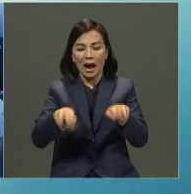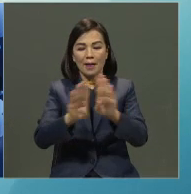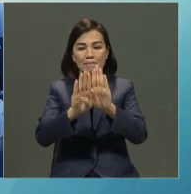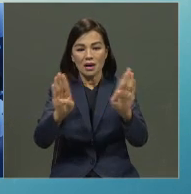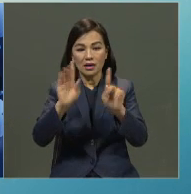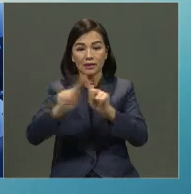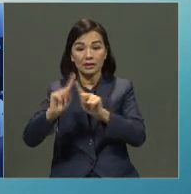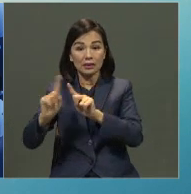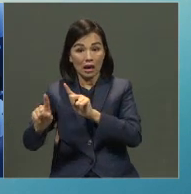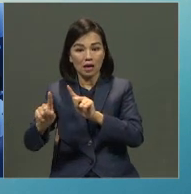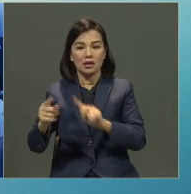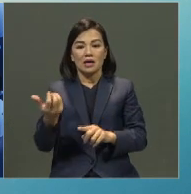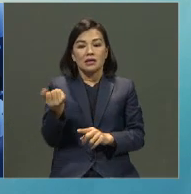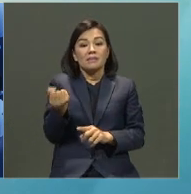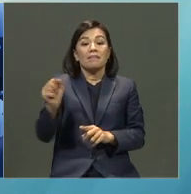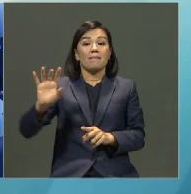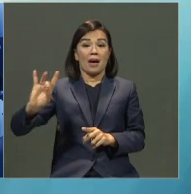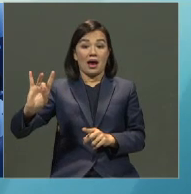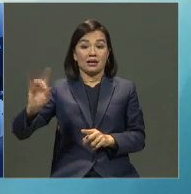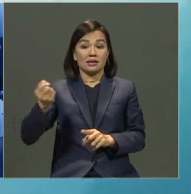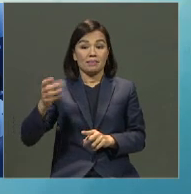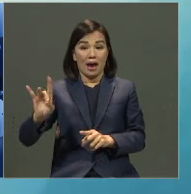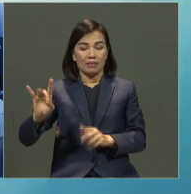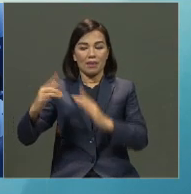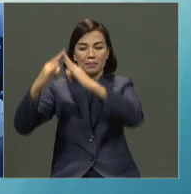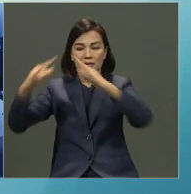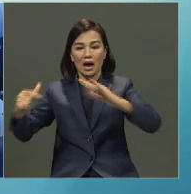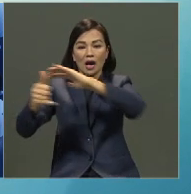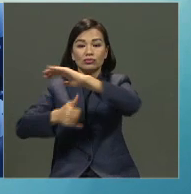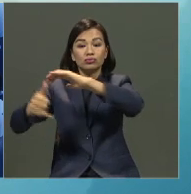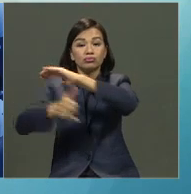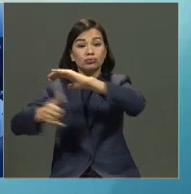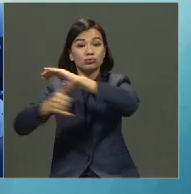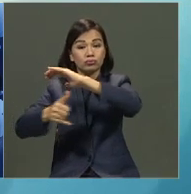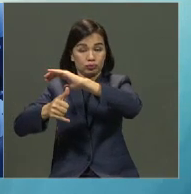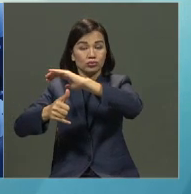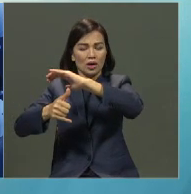พฤษภาคมก็ตัวเลขยังอยู่ในหลักเดียวตลอดยกเว้นวันที่18นะครับซึ่งเป็นเรื่องของสเตจตัวเลนส์ที่15